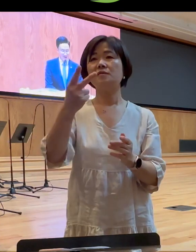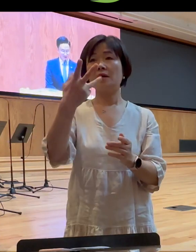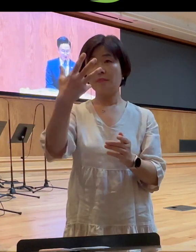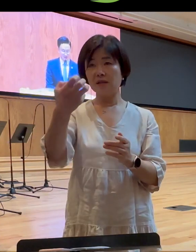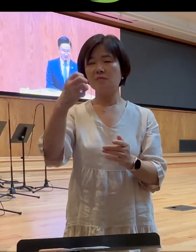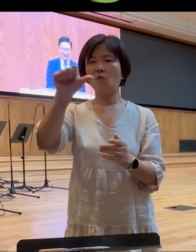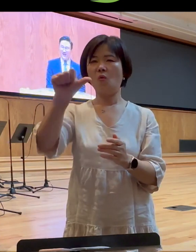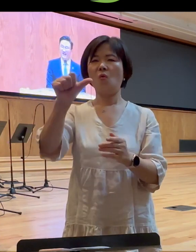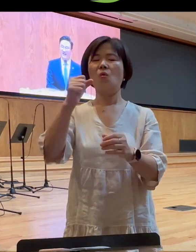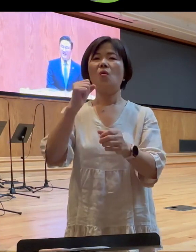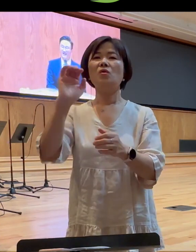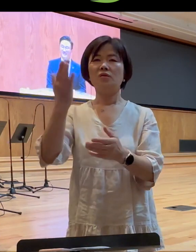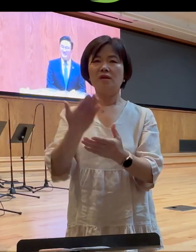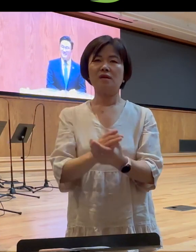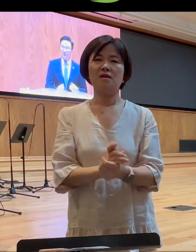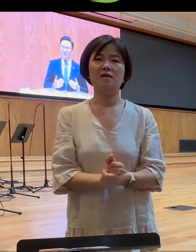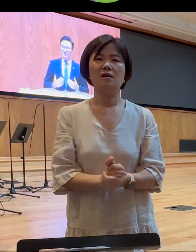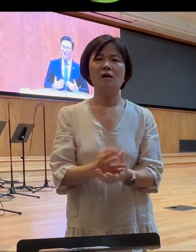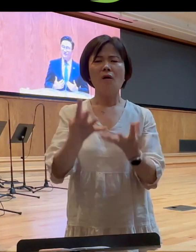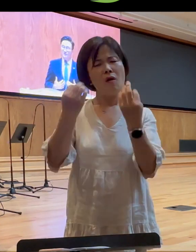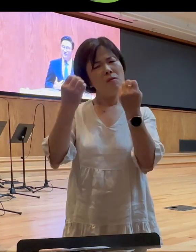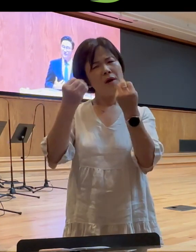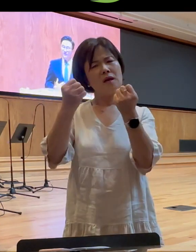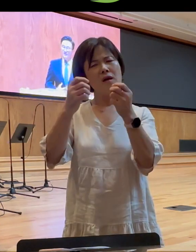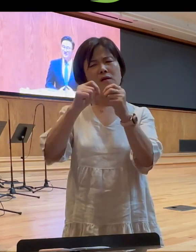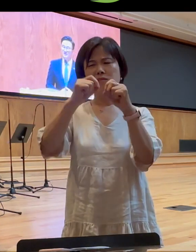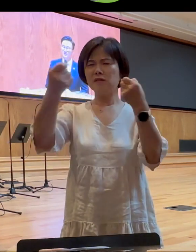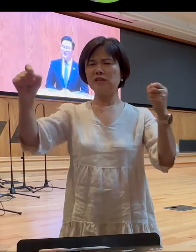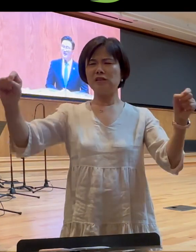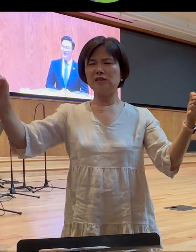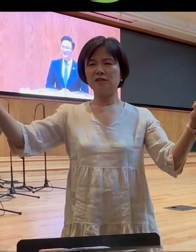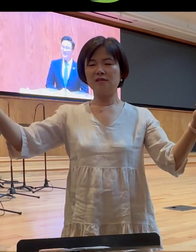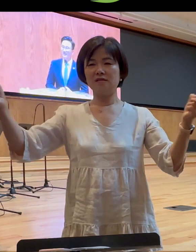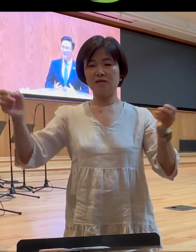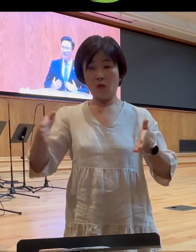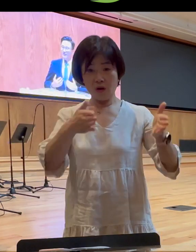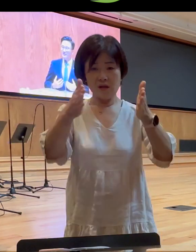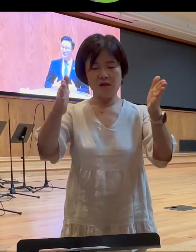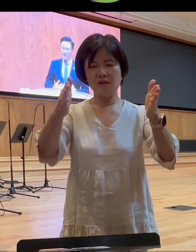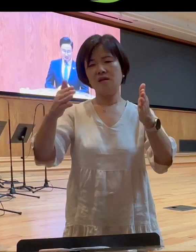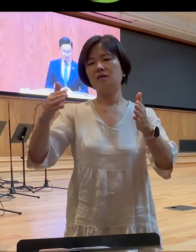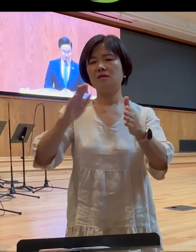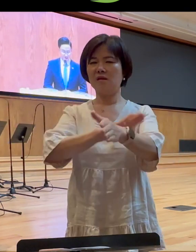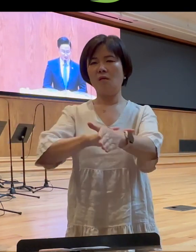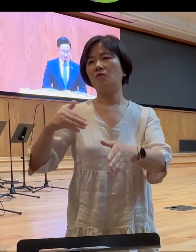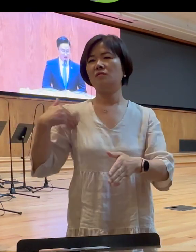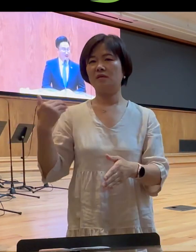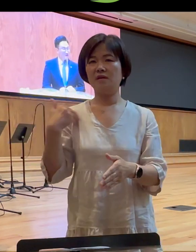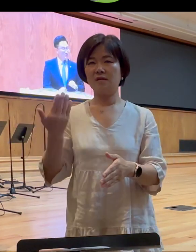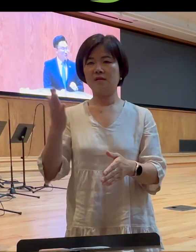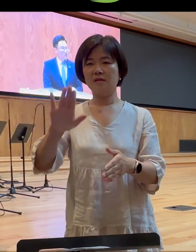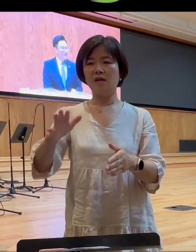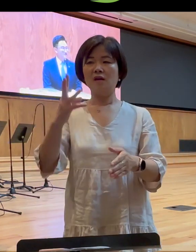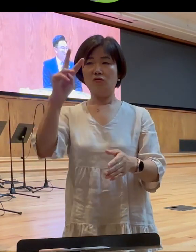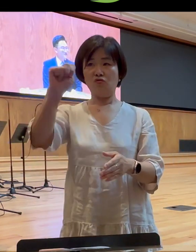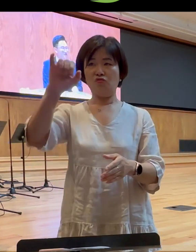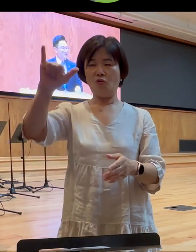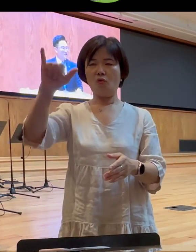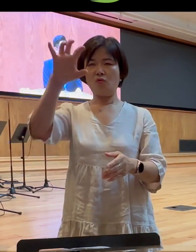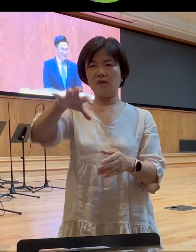24,285마일 정도 되니까 이게 어느 정도 거리인지 우리가 감각적으로 다가오지 않는데,